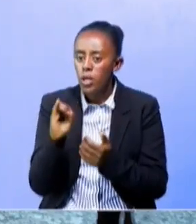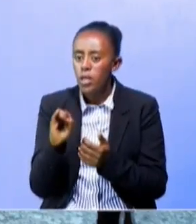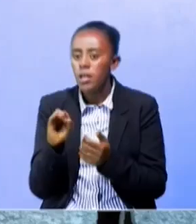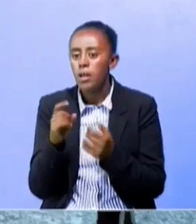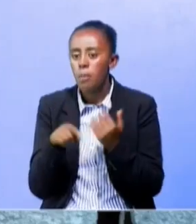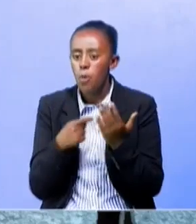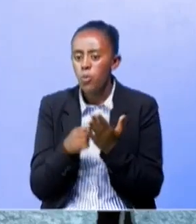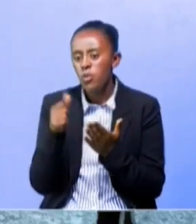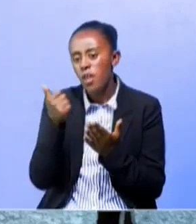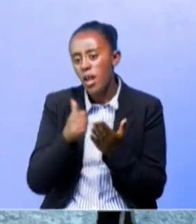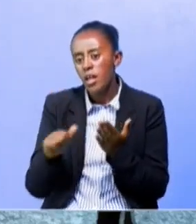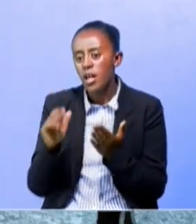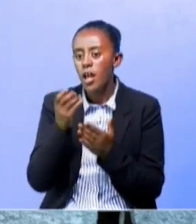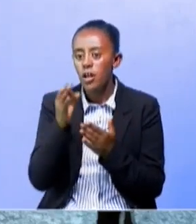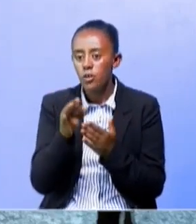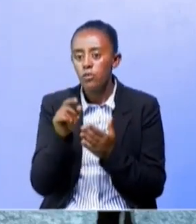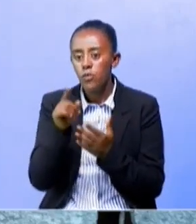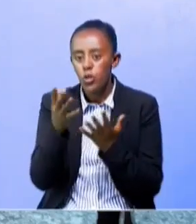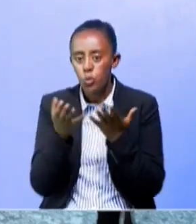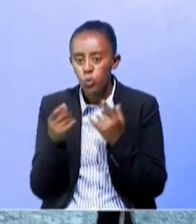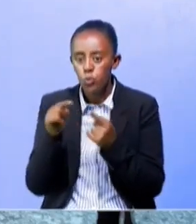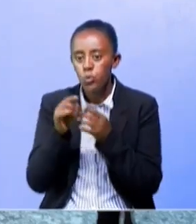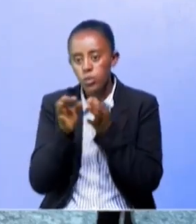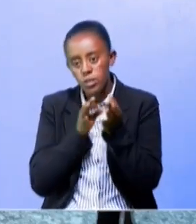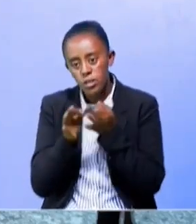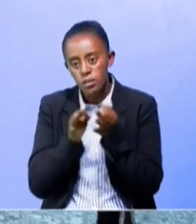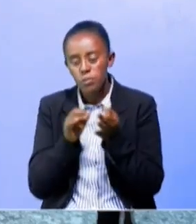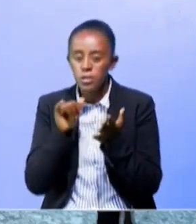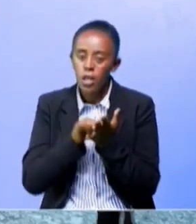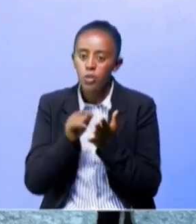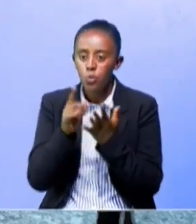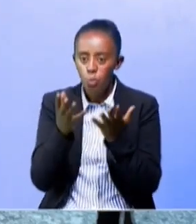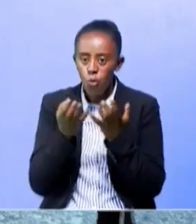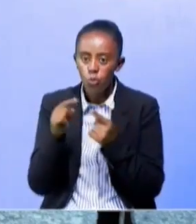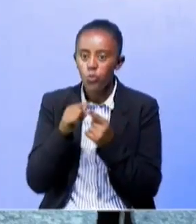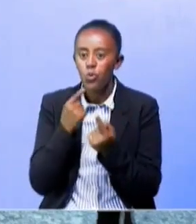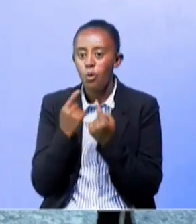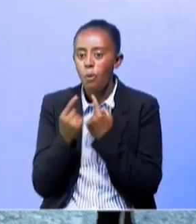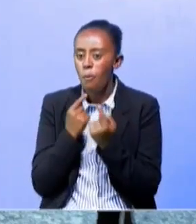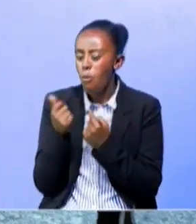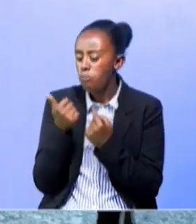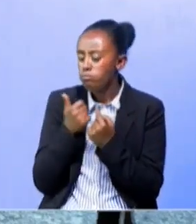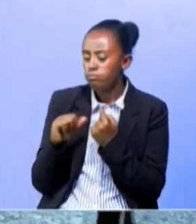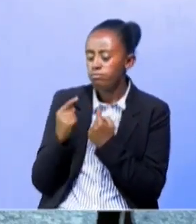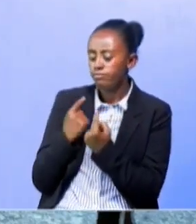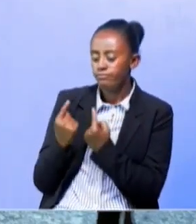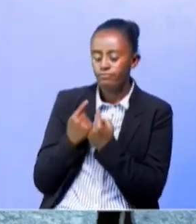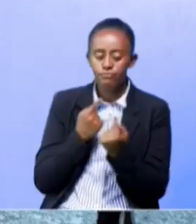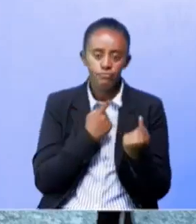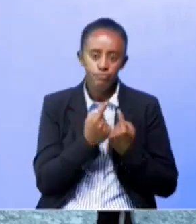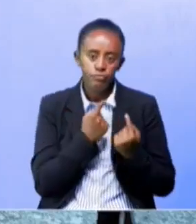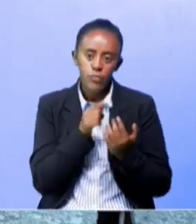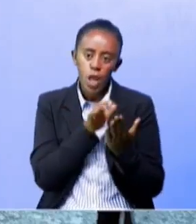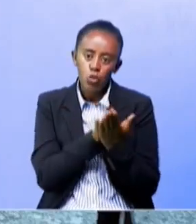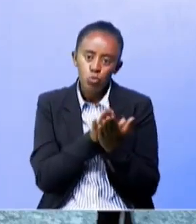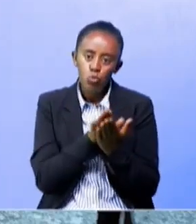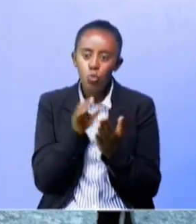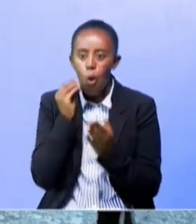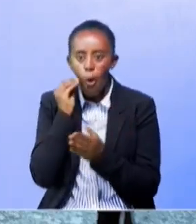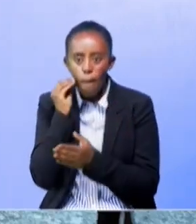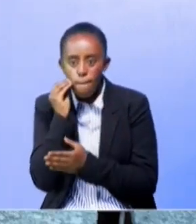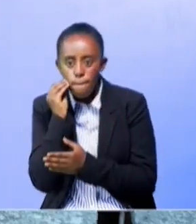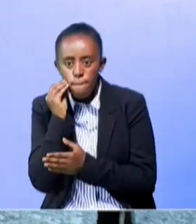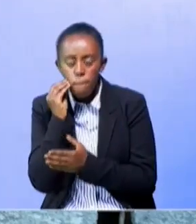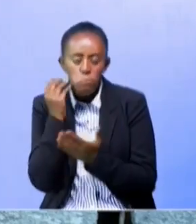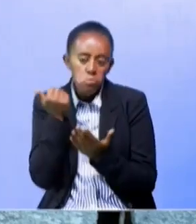ናት። ብዙ ዲፕሎማቶች ይኖሩባታል። Addis Ababa is home to more than 130 million Ethiopians and diplomats